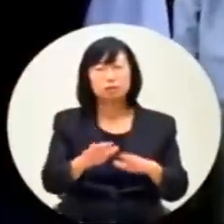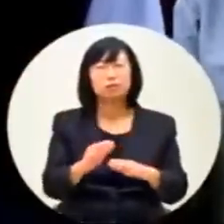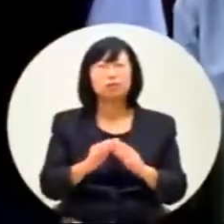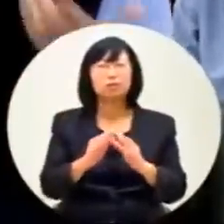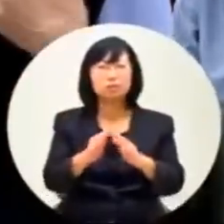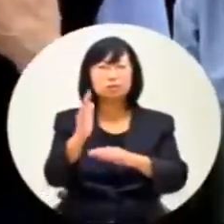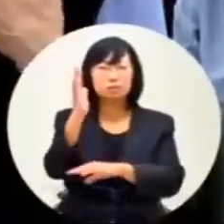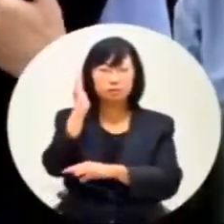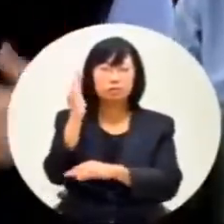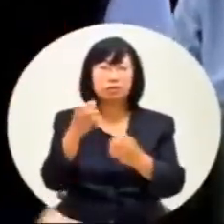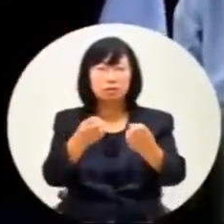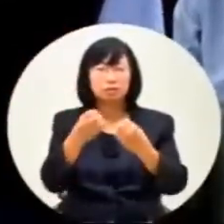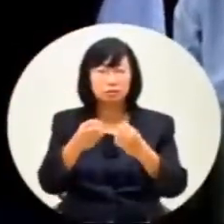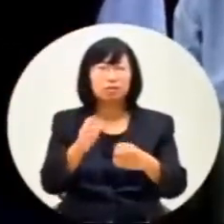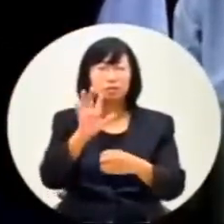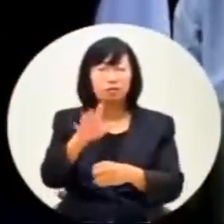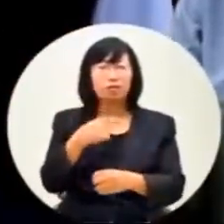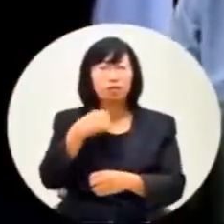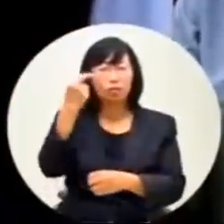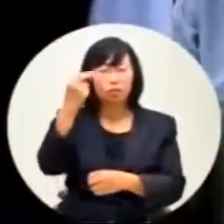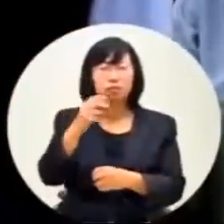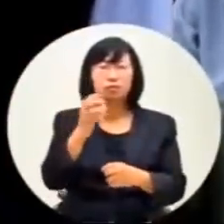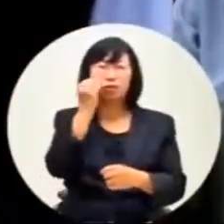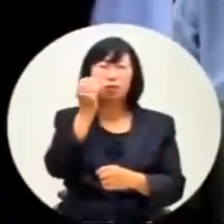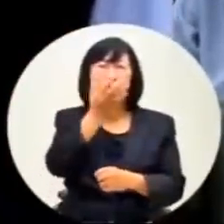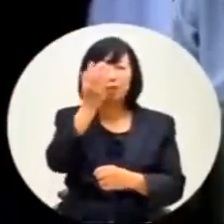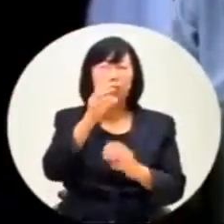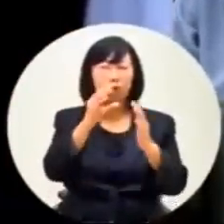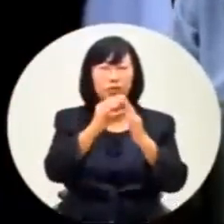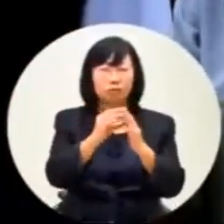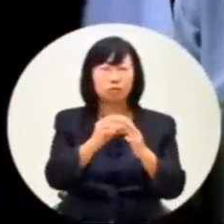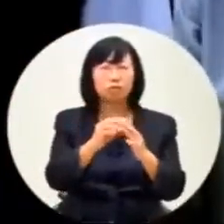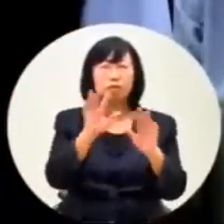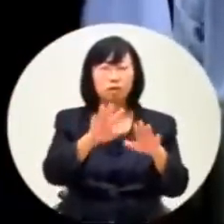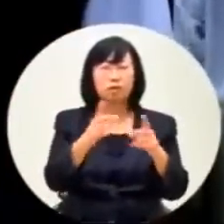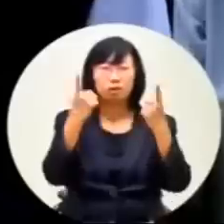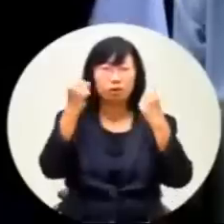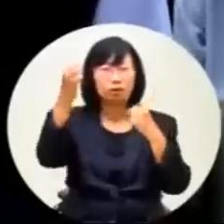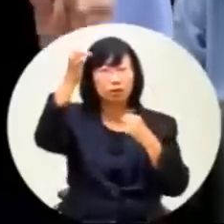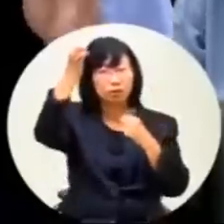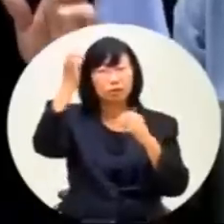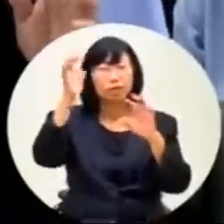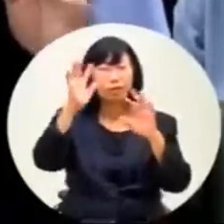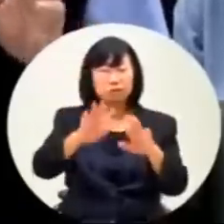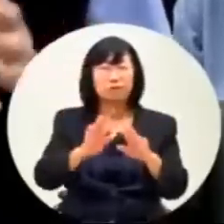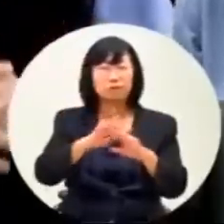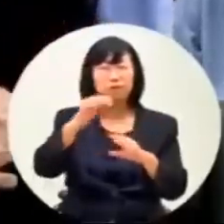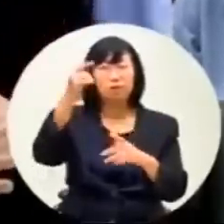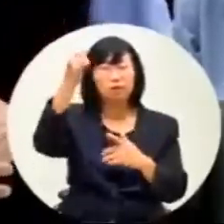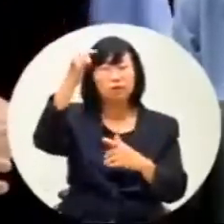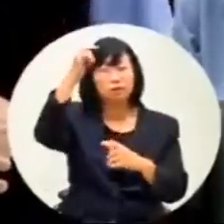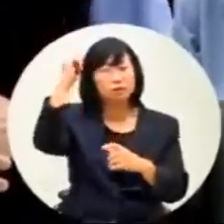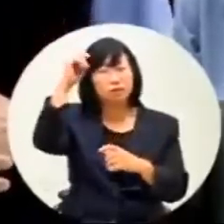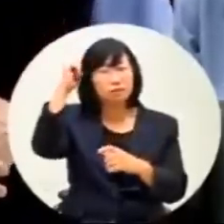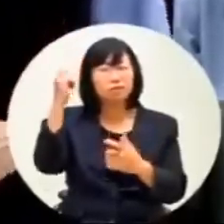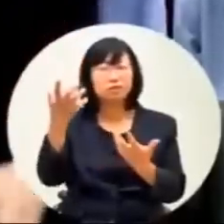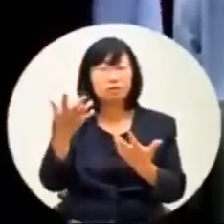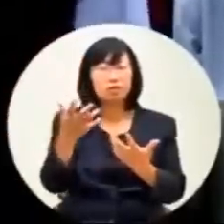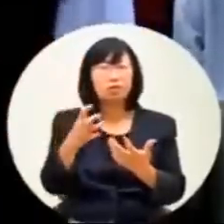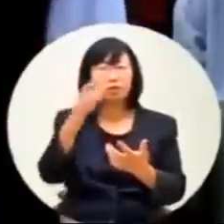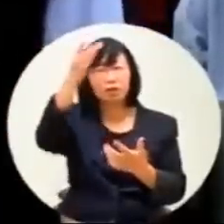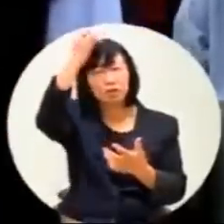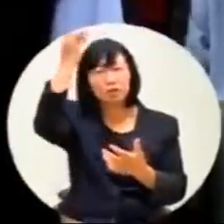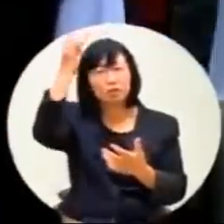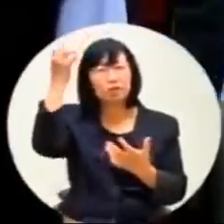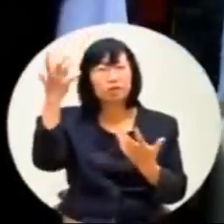得，我的感觉做得非常认真，有头发做到没头发了，你看头都剃光了，就是为了推展高雄的光秃头节。他